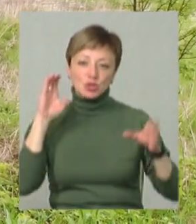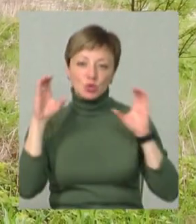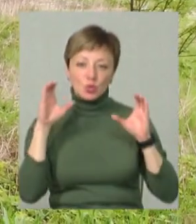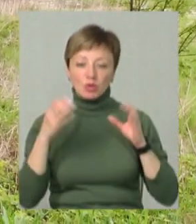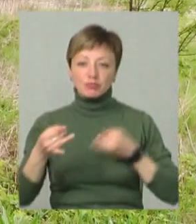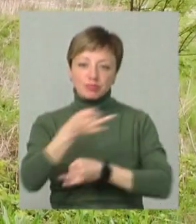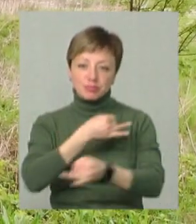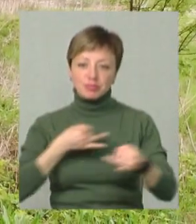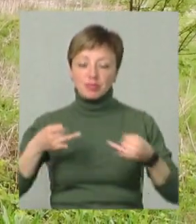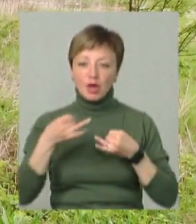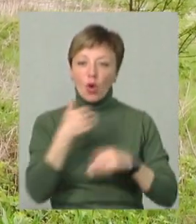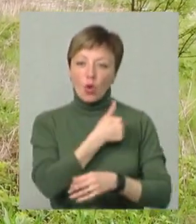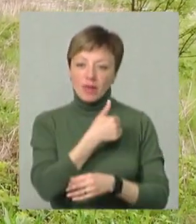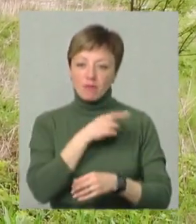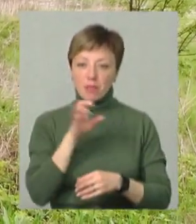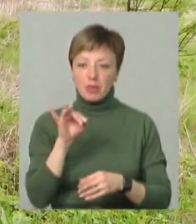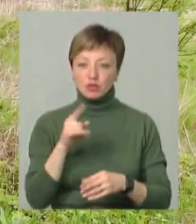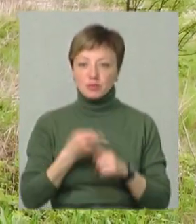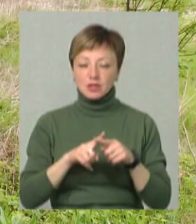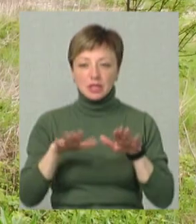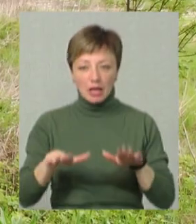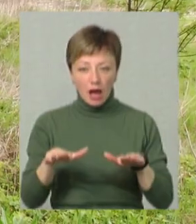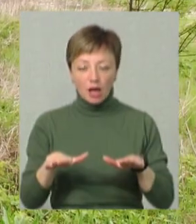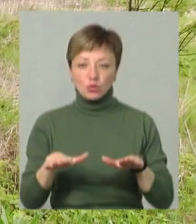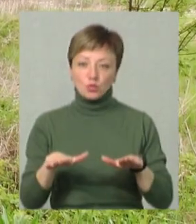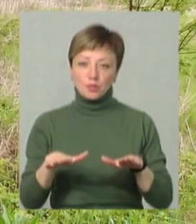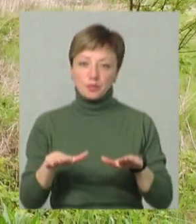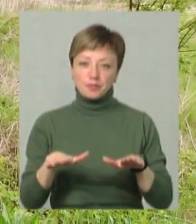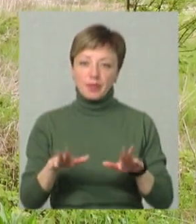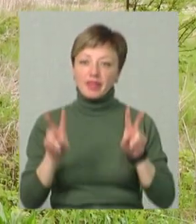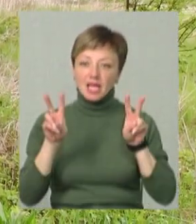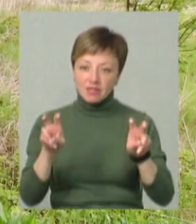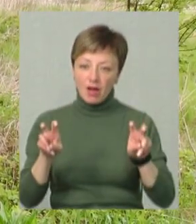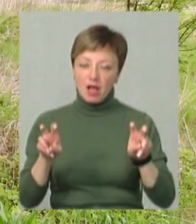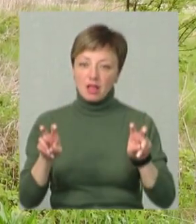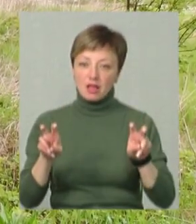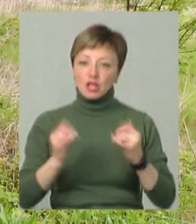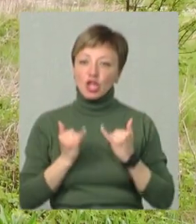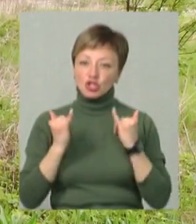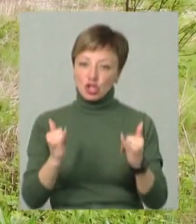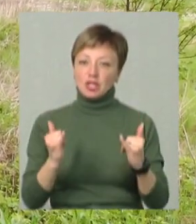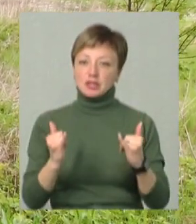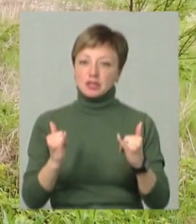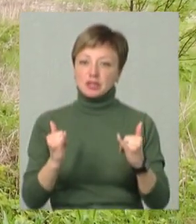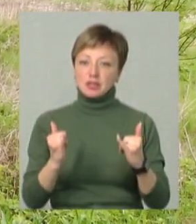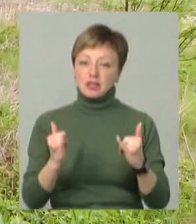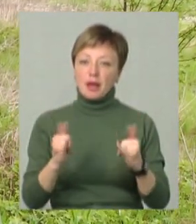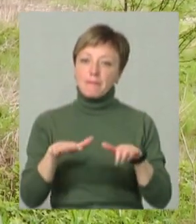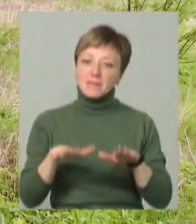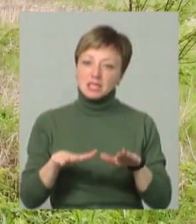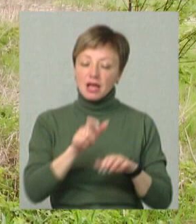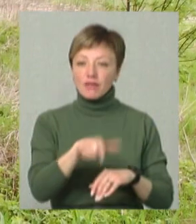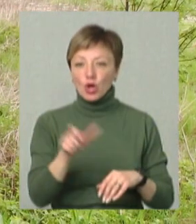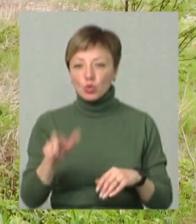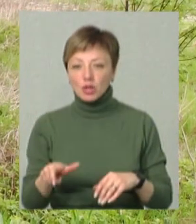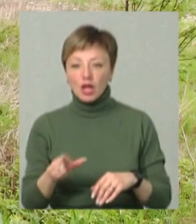я хотів би, щоб ми оцю ділянку назвали на честь, можливо, місцевих людей,